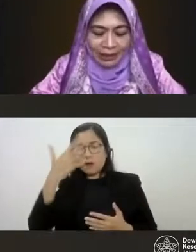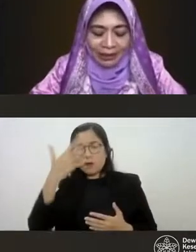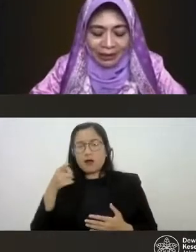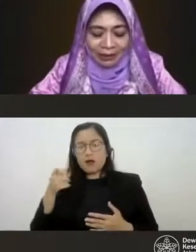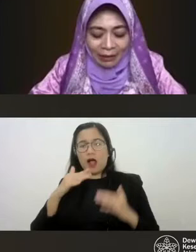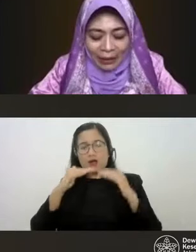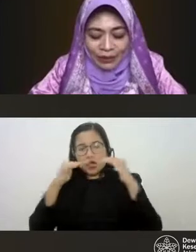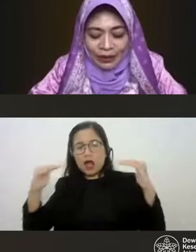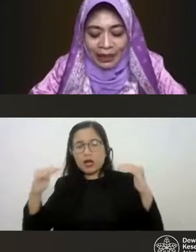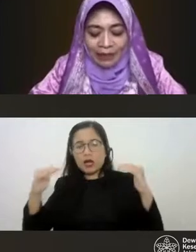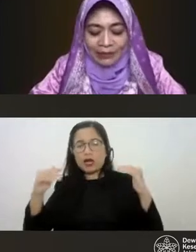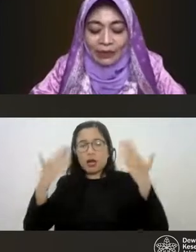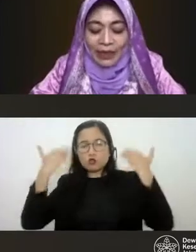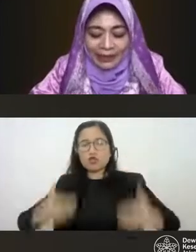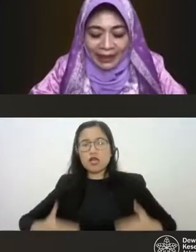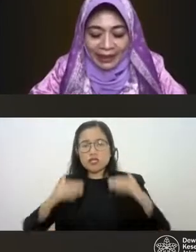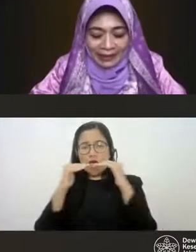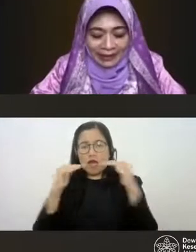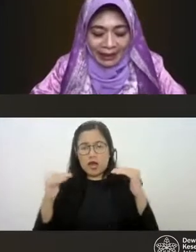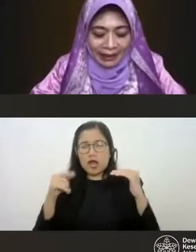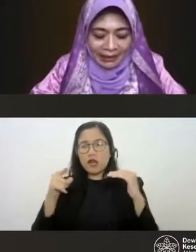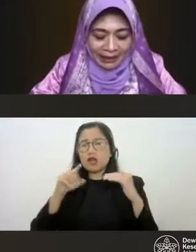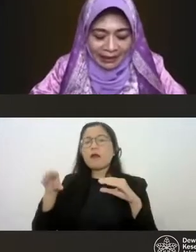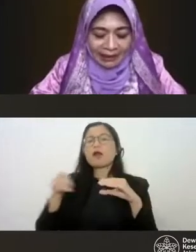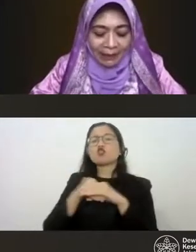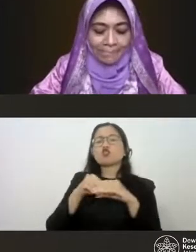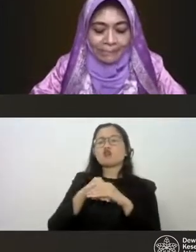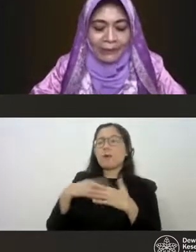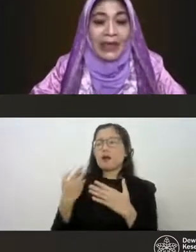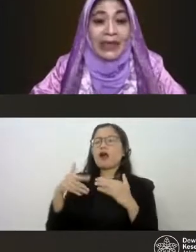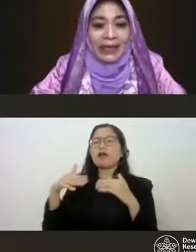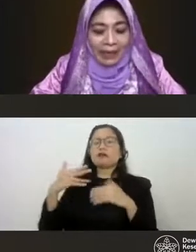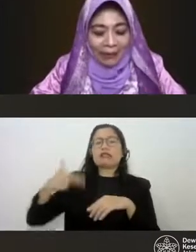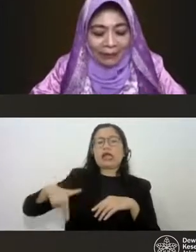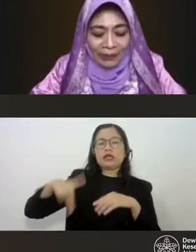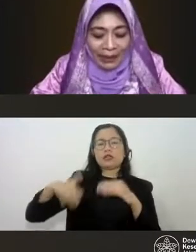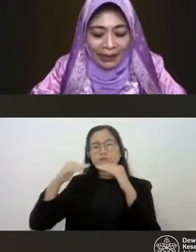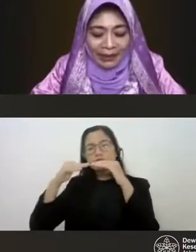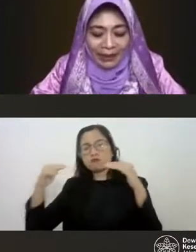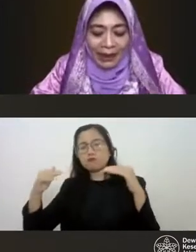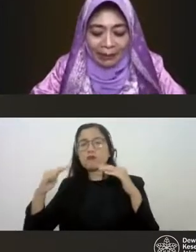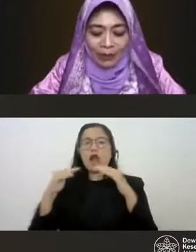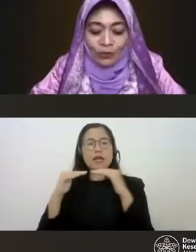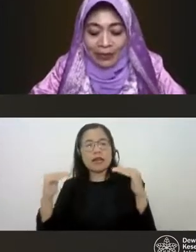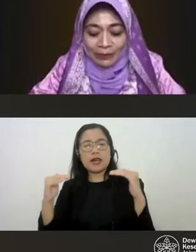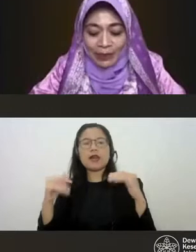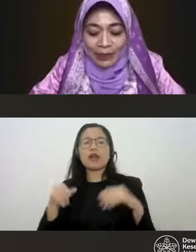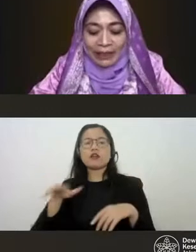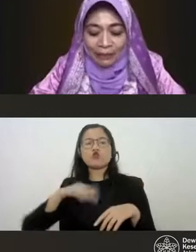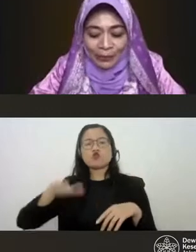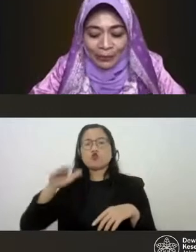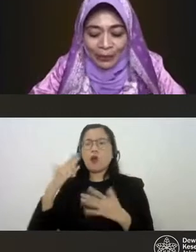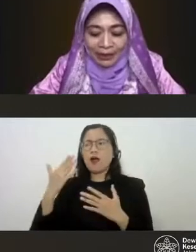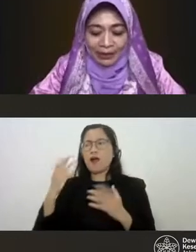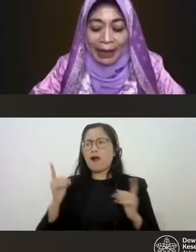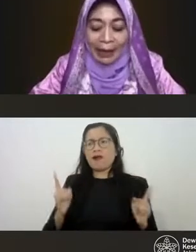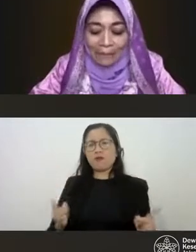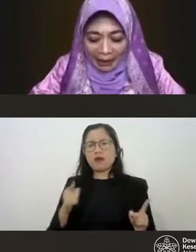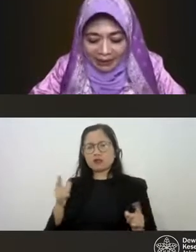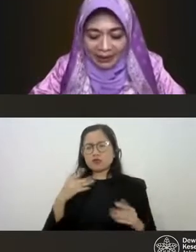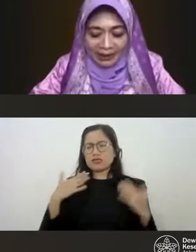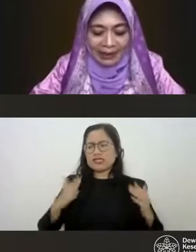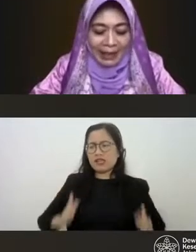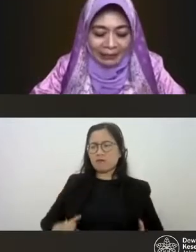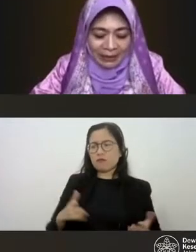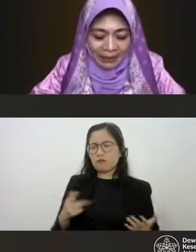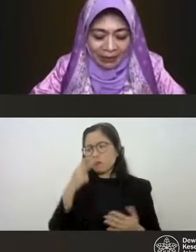manusia, termasuk di dalamnya itu keadilan dan kesetaraan gender. Ketiga, meyakini agama itu mewajibkan sikap peduli,